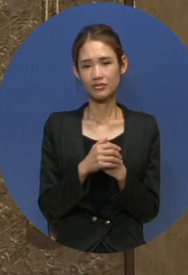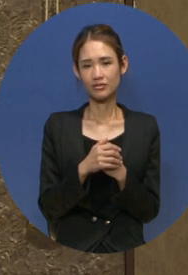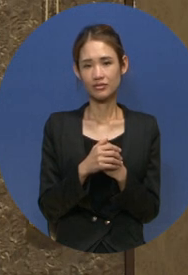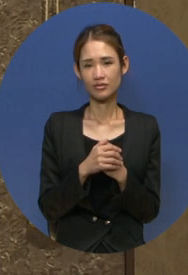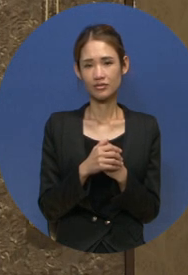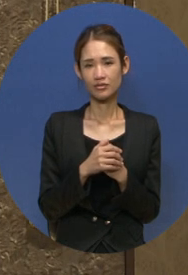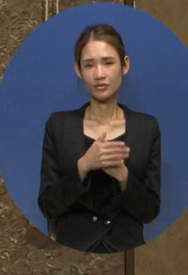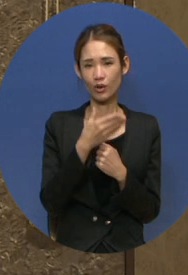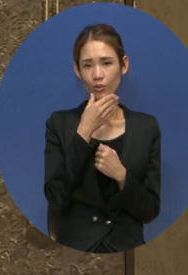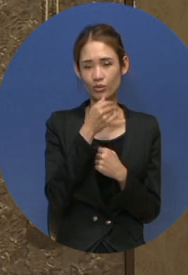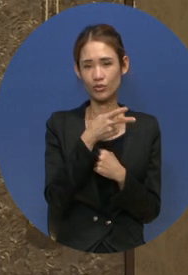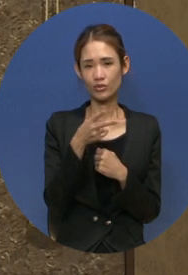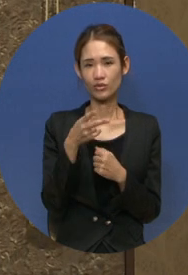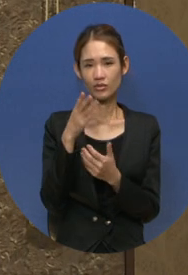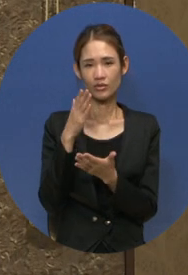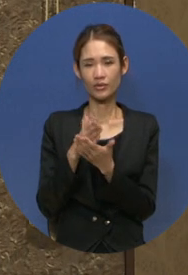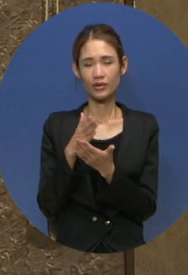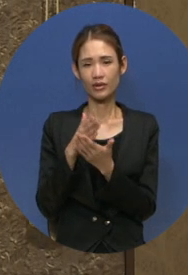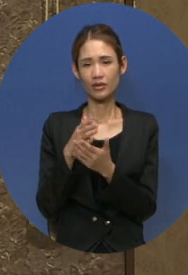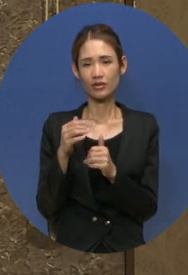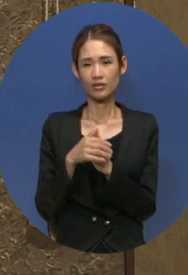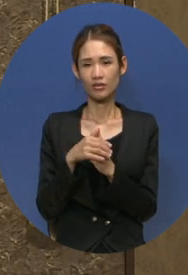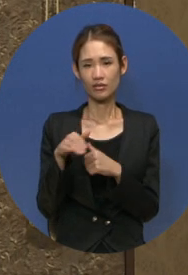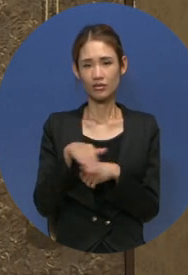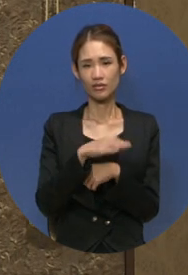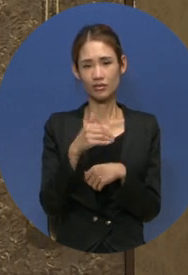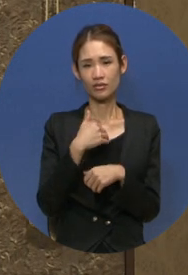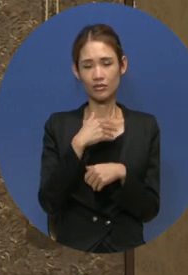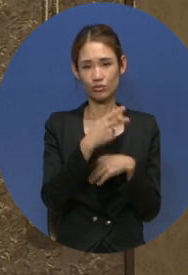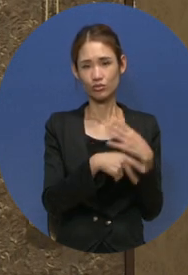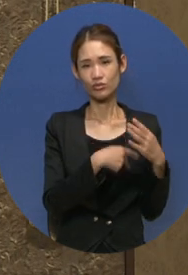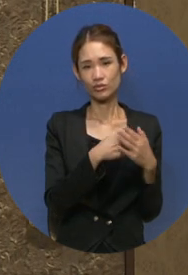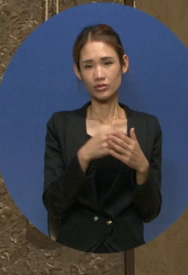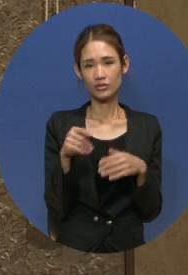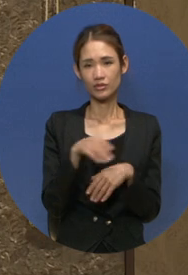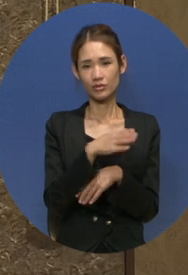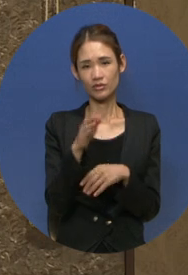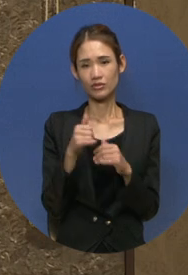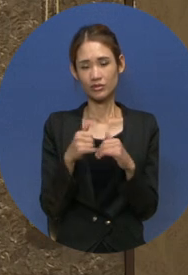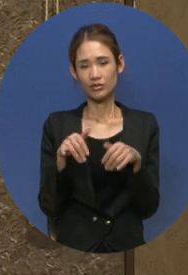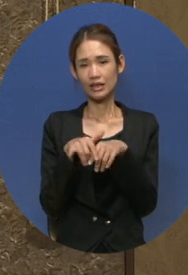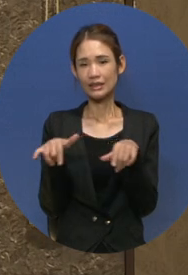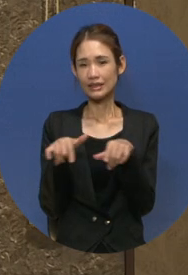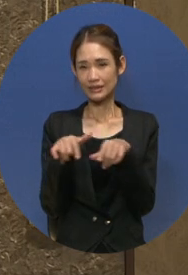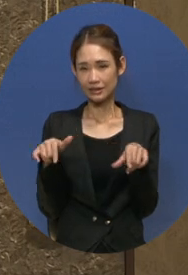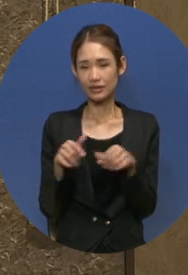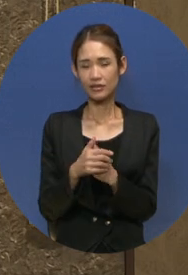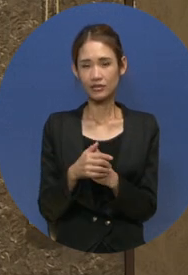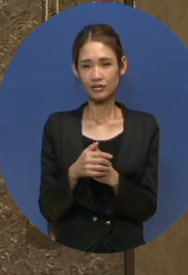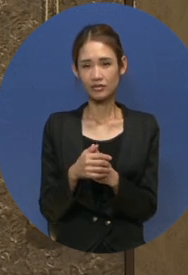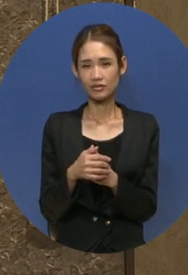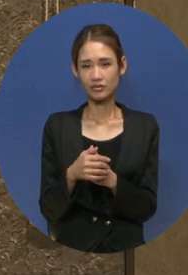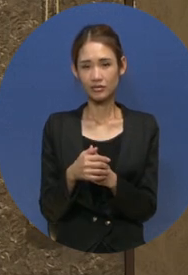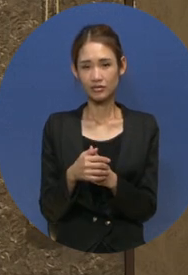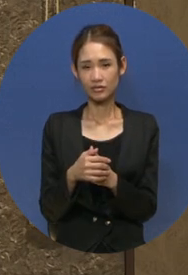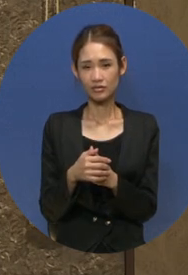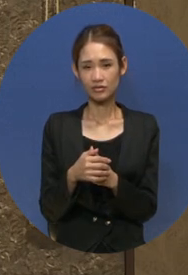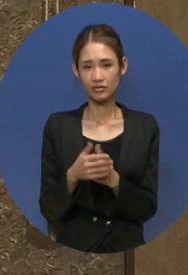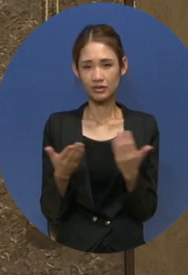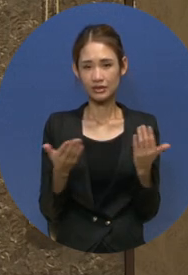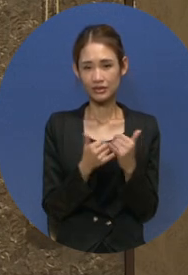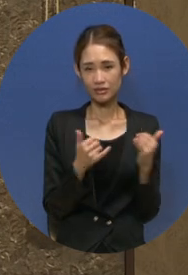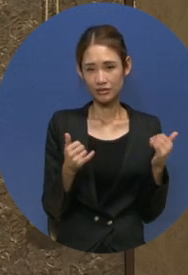근데 복지는 그게 아니다. 우리에게는 프로그램이지만 그분들에게는 일상인 거죠. 그런데 우리